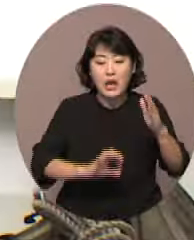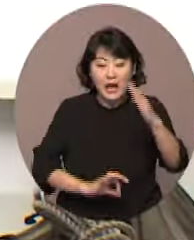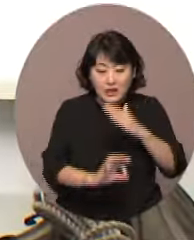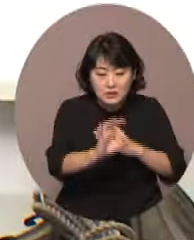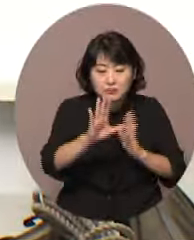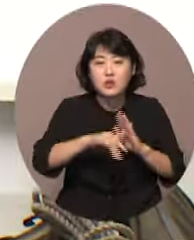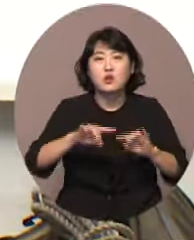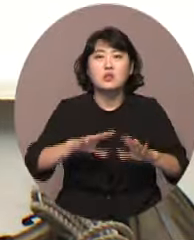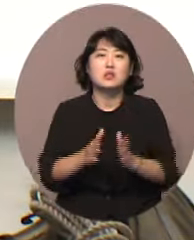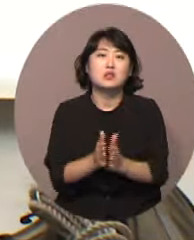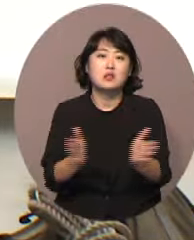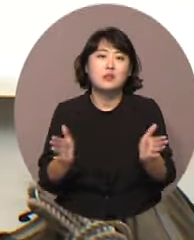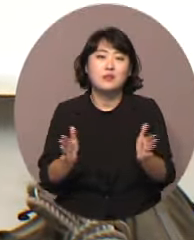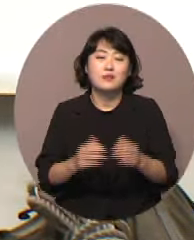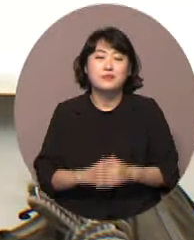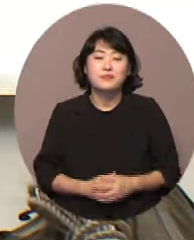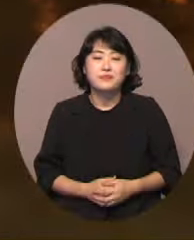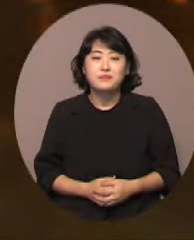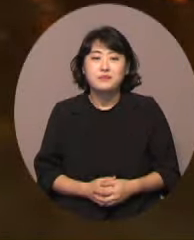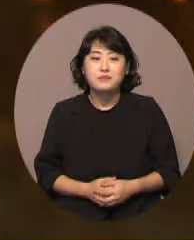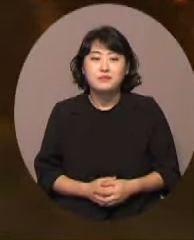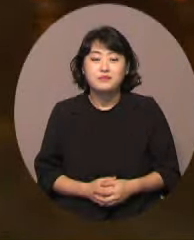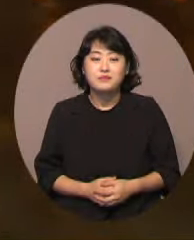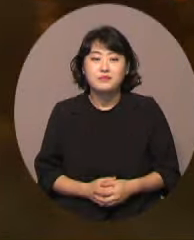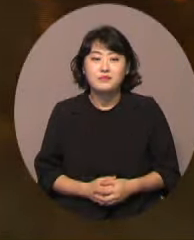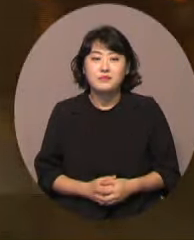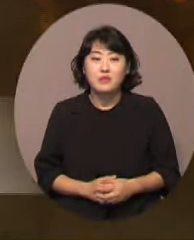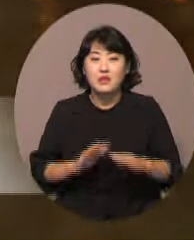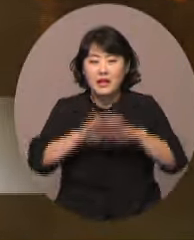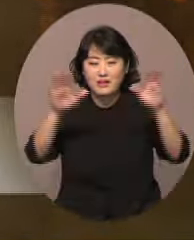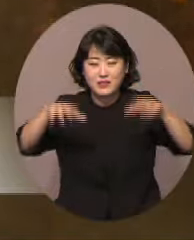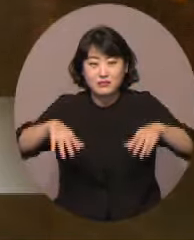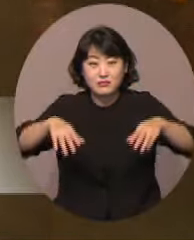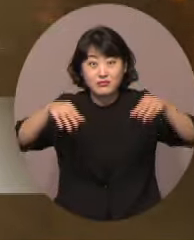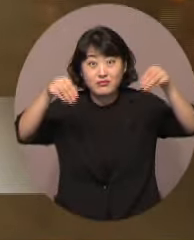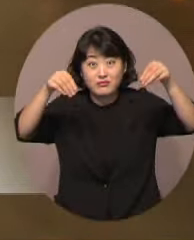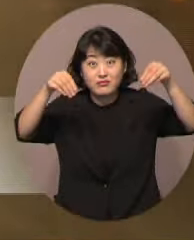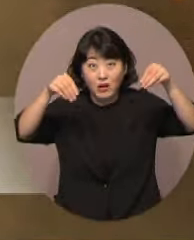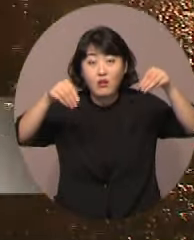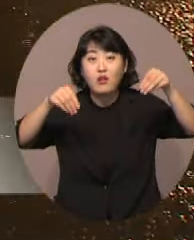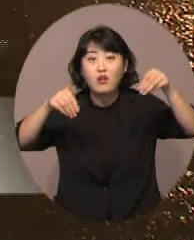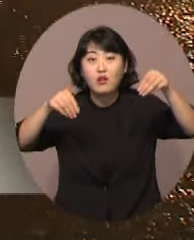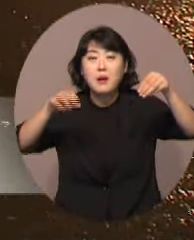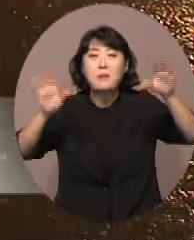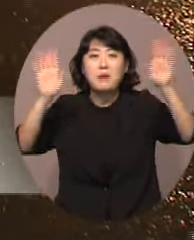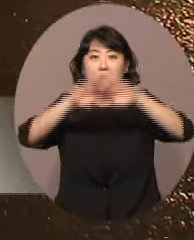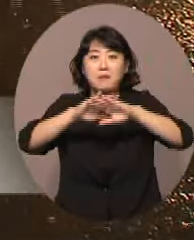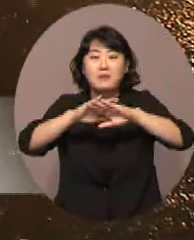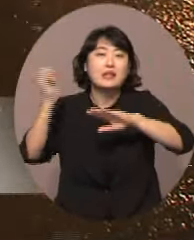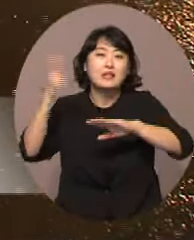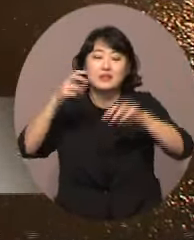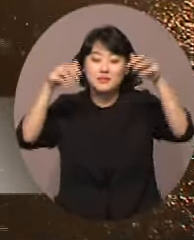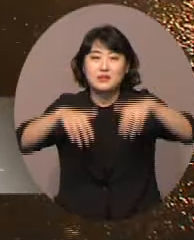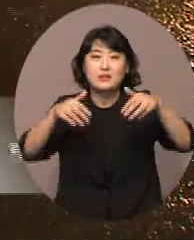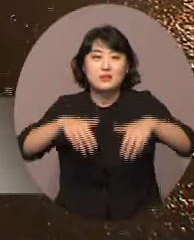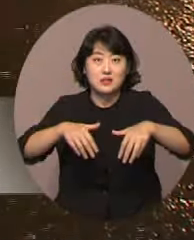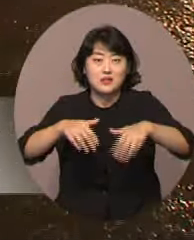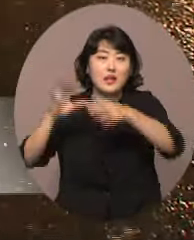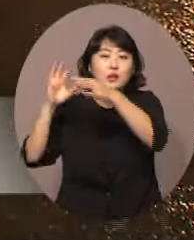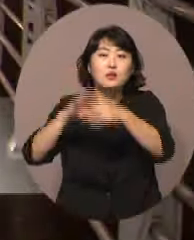공급이 재개됐습니다. 장맛비는 낮 동안에 잠시 소강 상태를 보였지만 밤부터 다시 시작돼